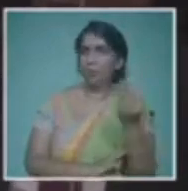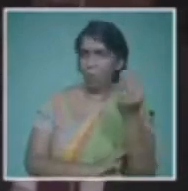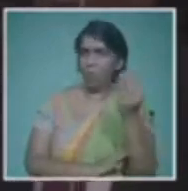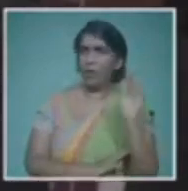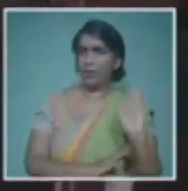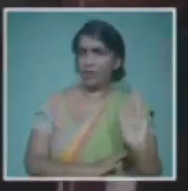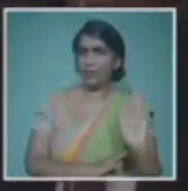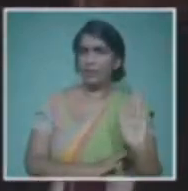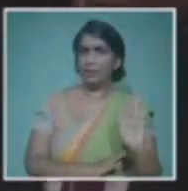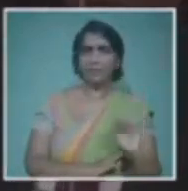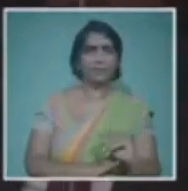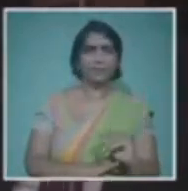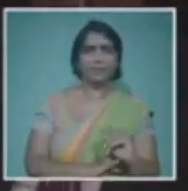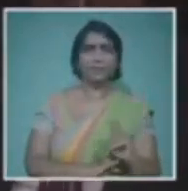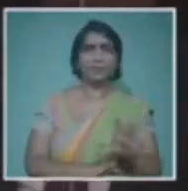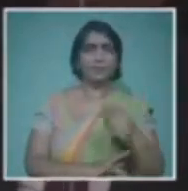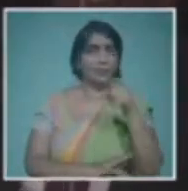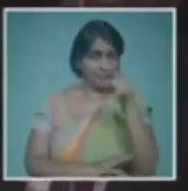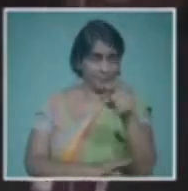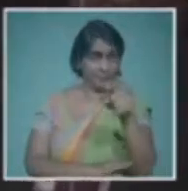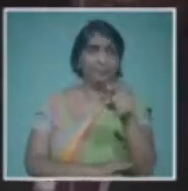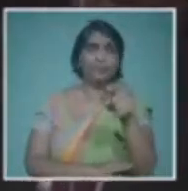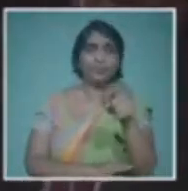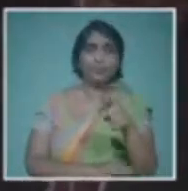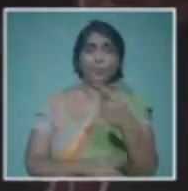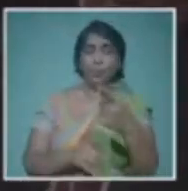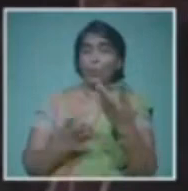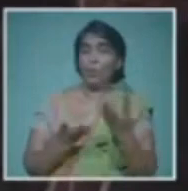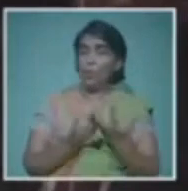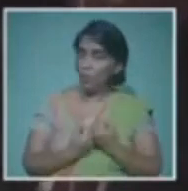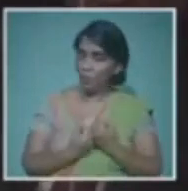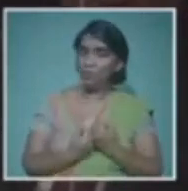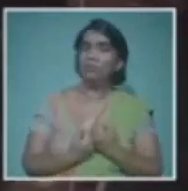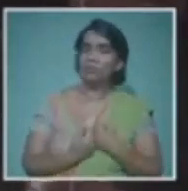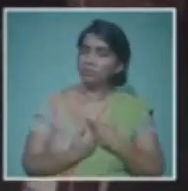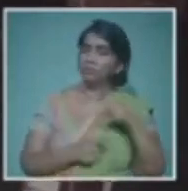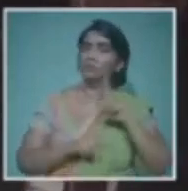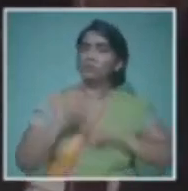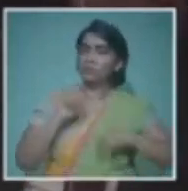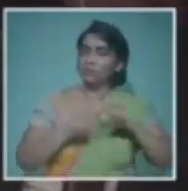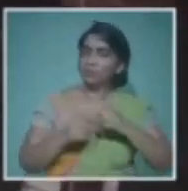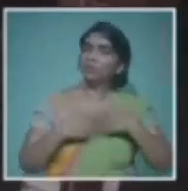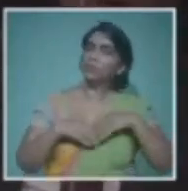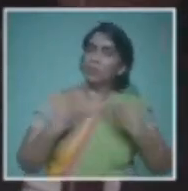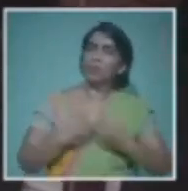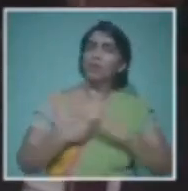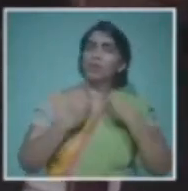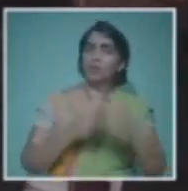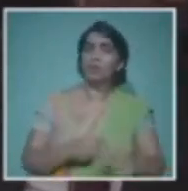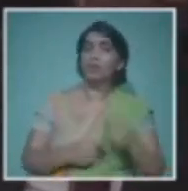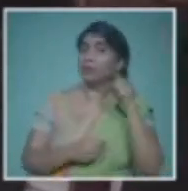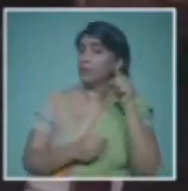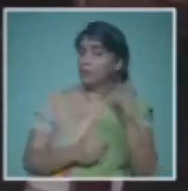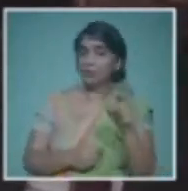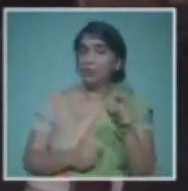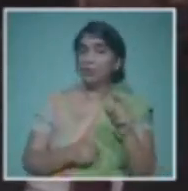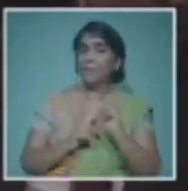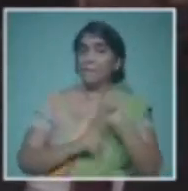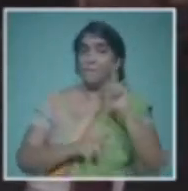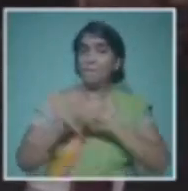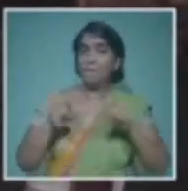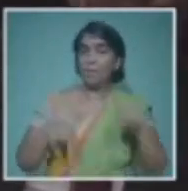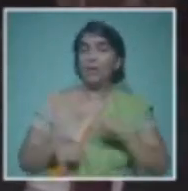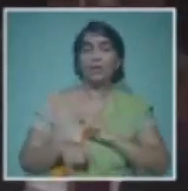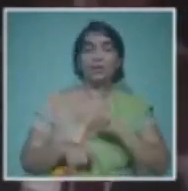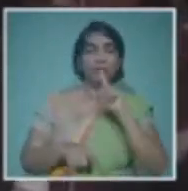පොඩ්ඩක් ඉන්න. නෑ ඔබතුමාට ඕන වෙලාවක මම සාකච්ඡාවල් දීලා තියෙනවා. නමුත් ඔබතුමා මේ සභාවේ